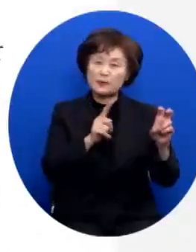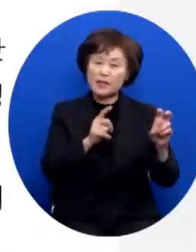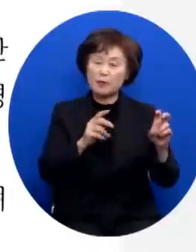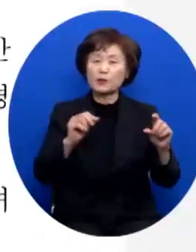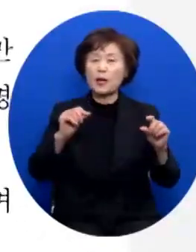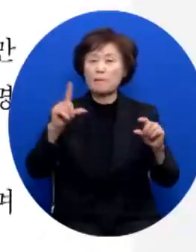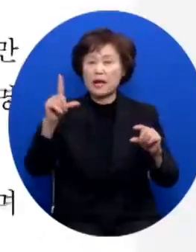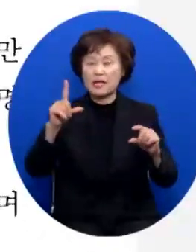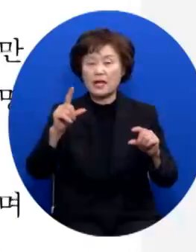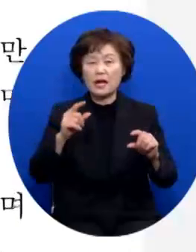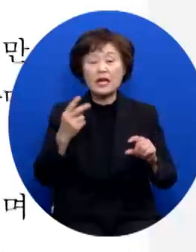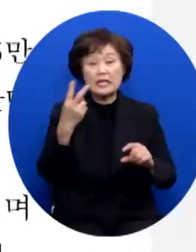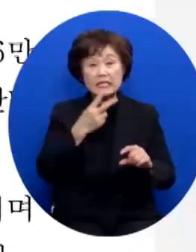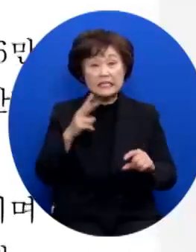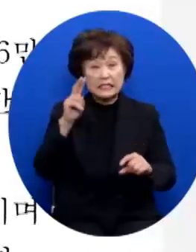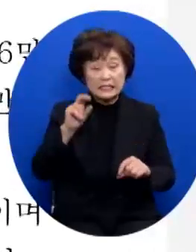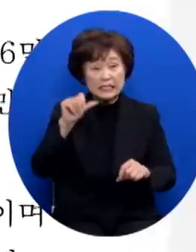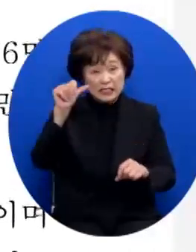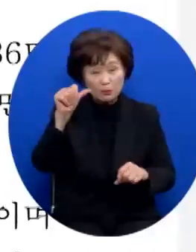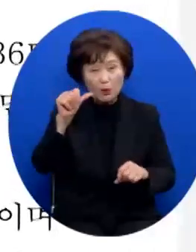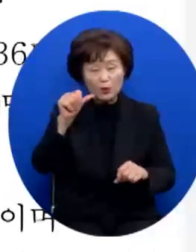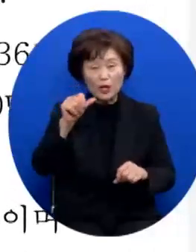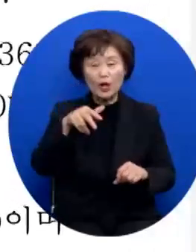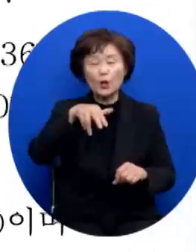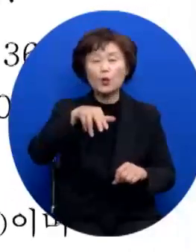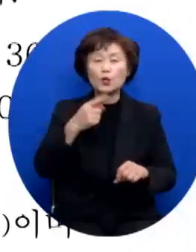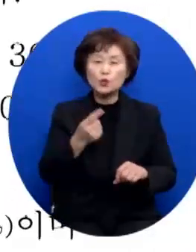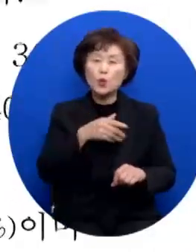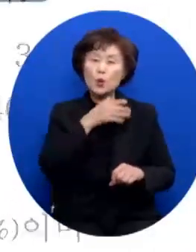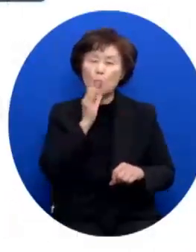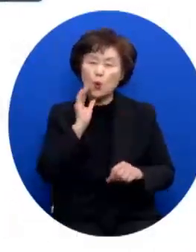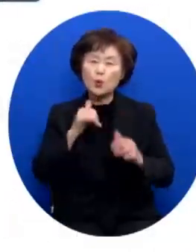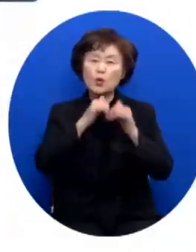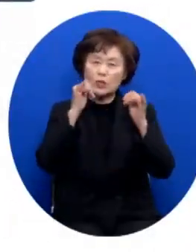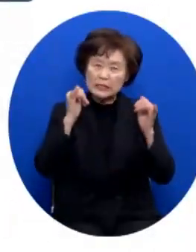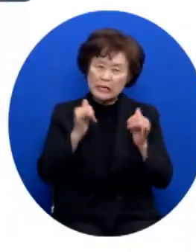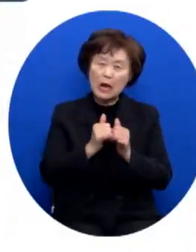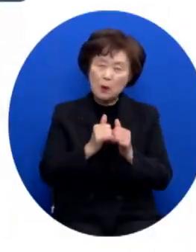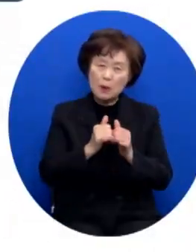우리나라가 2025년에 초고령 사회에 진입할 것이라는 전망이 나오고 있습니다.